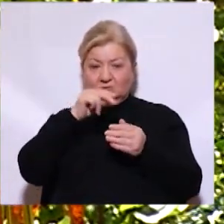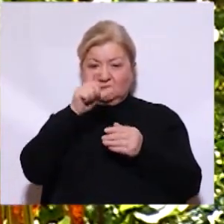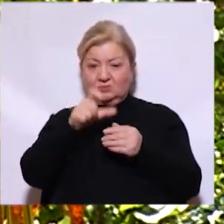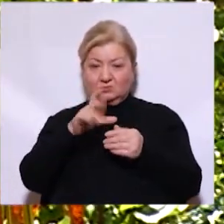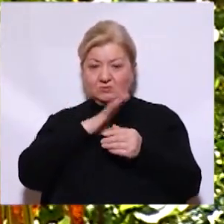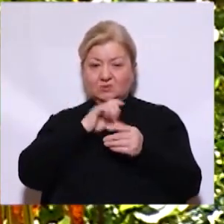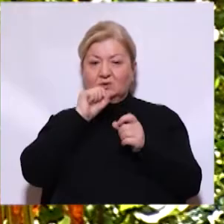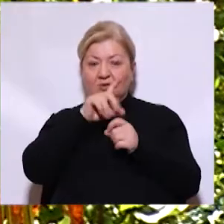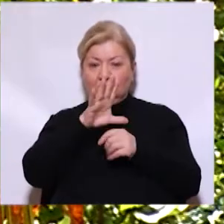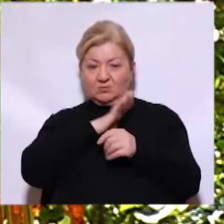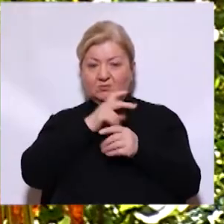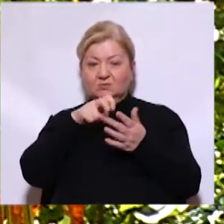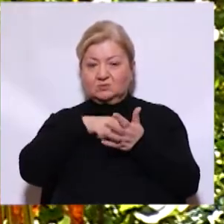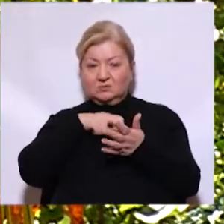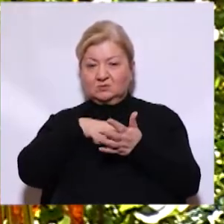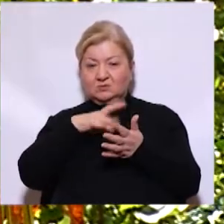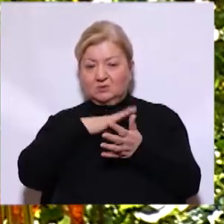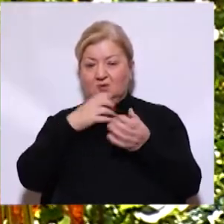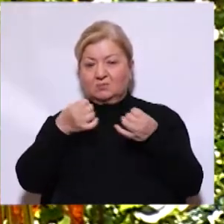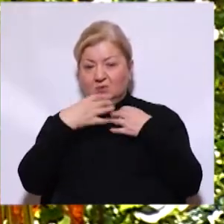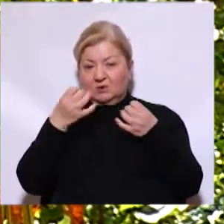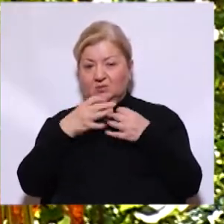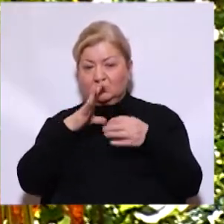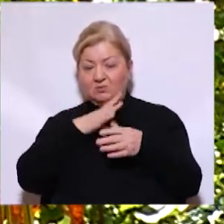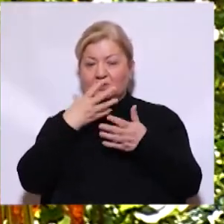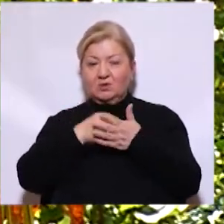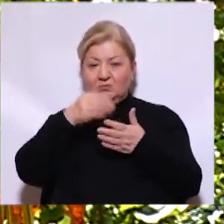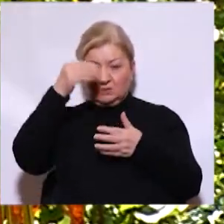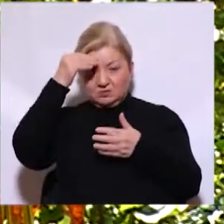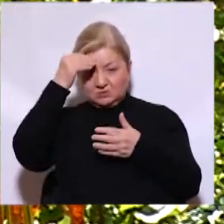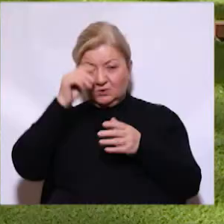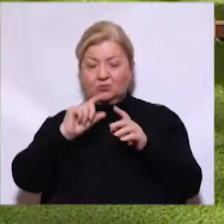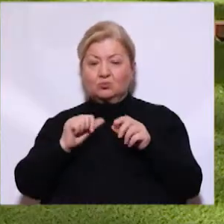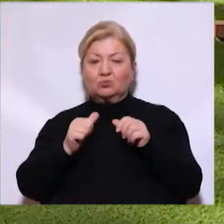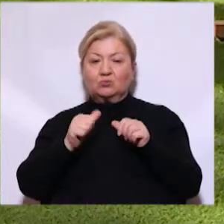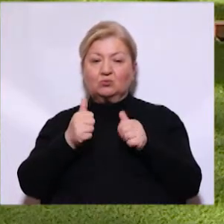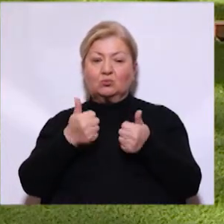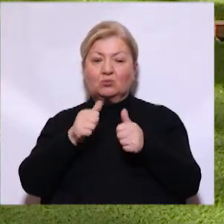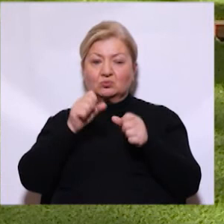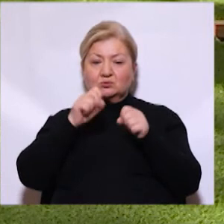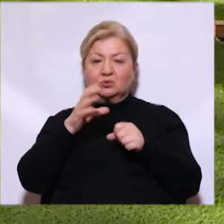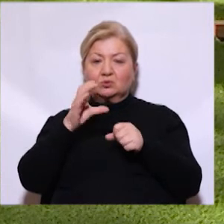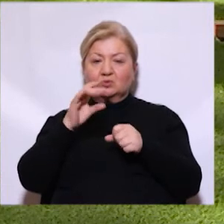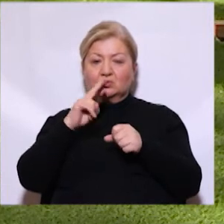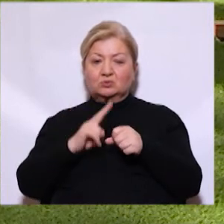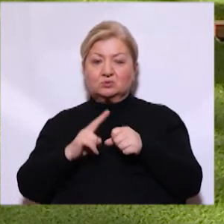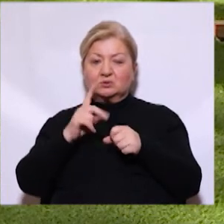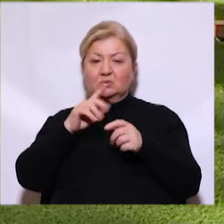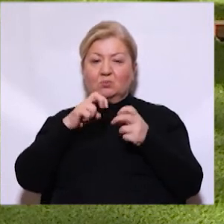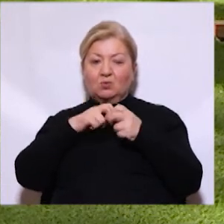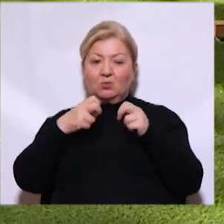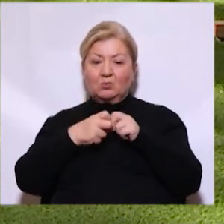ისინი მეუბნებოდნენ წერილობით, ასე ვთქვათ, მიყვებოდნენ თავიანთ იდეებზე, თუ როგორ შეიძლება ეს სოციალური